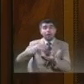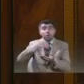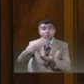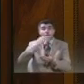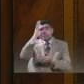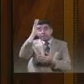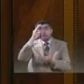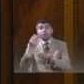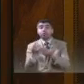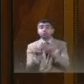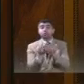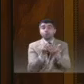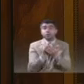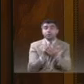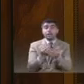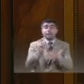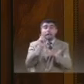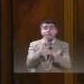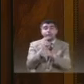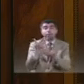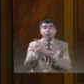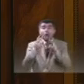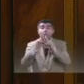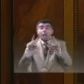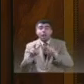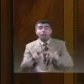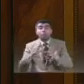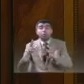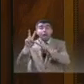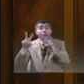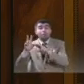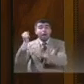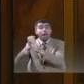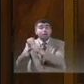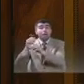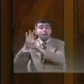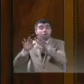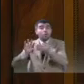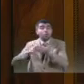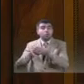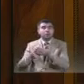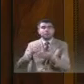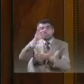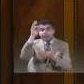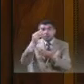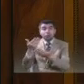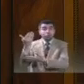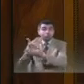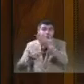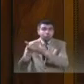مواطنة وإنسانية، ومع فتح نقاش عمومي بمساهمة كل الأطياف السياسية لبلورة